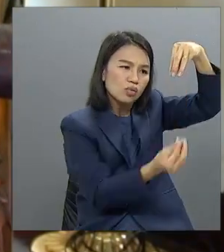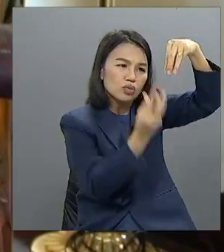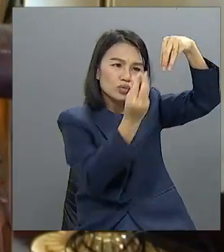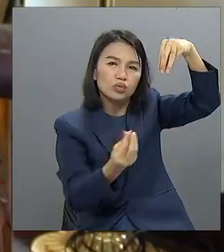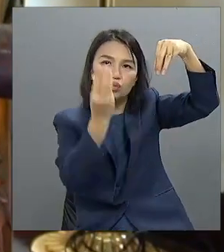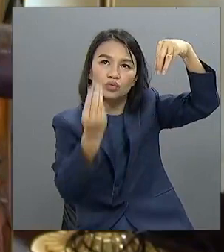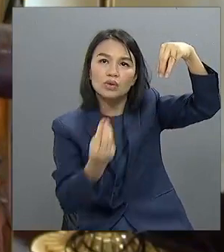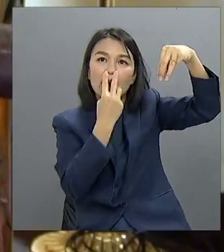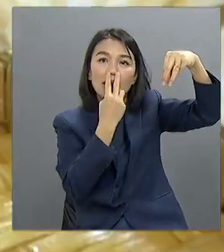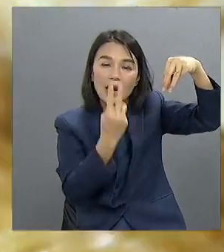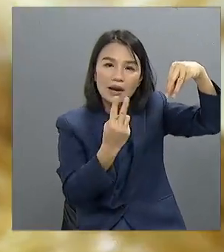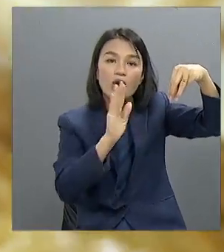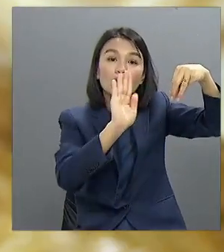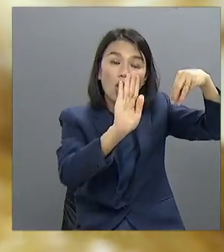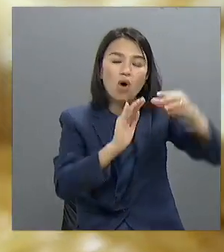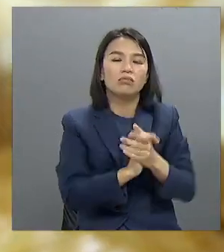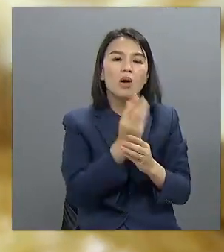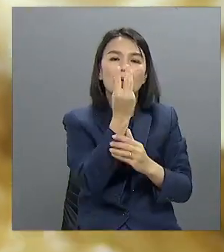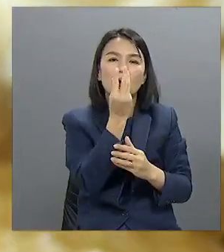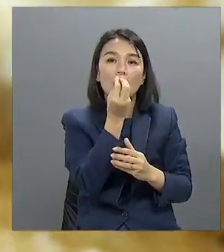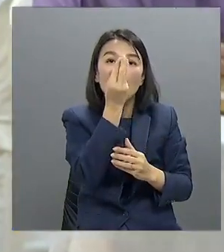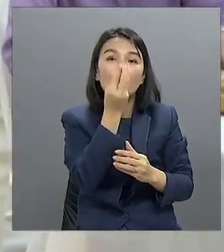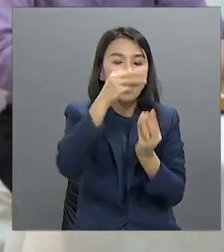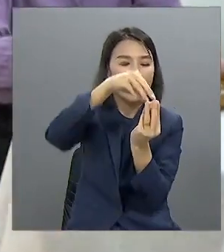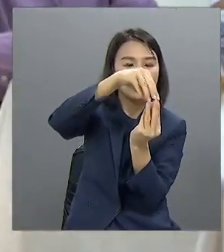จะเป็นดอกจำปาค่ะ